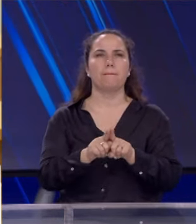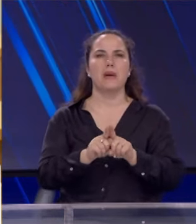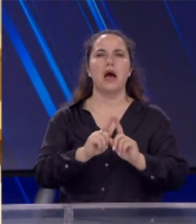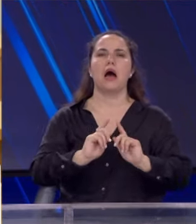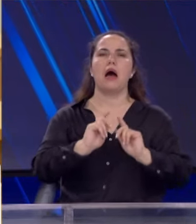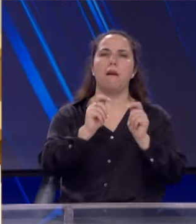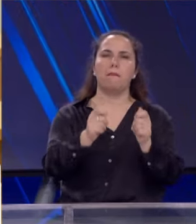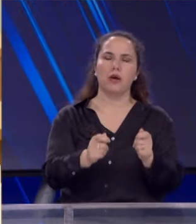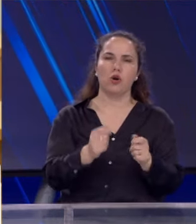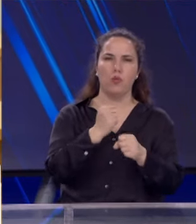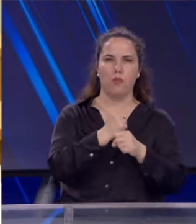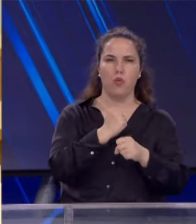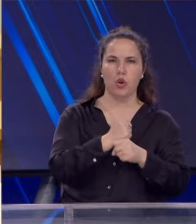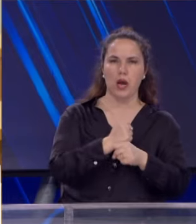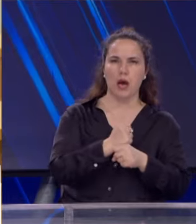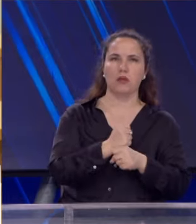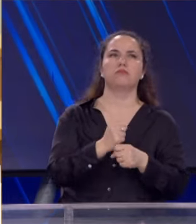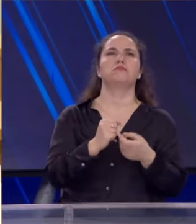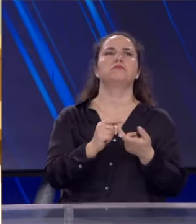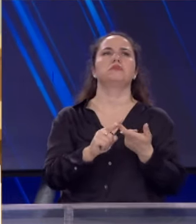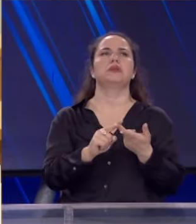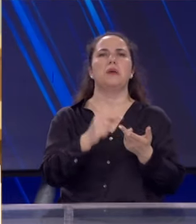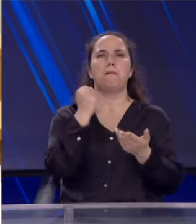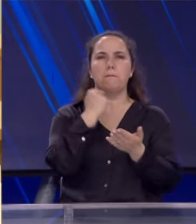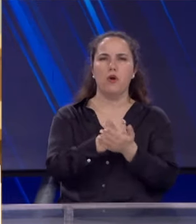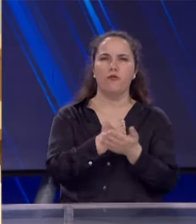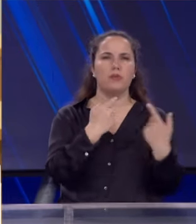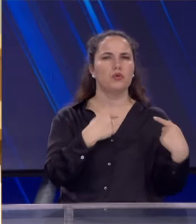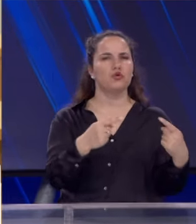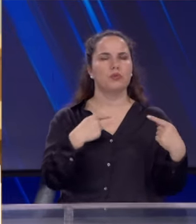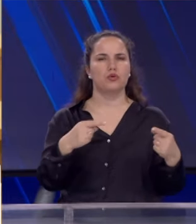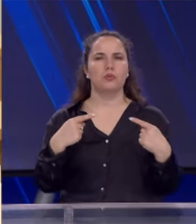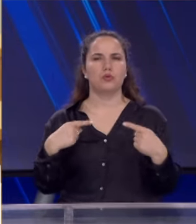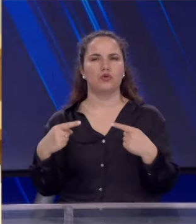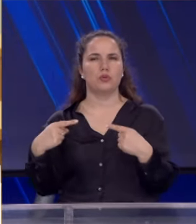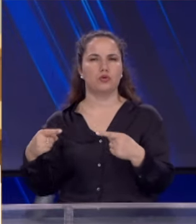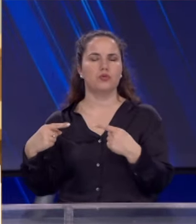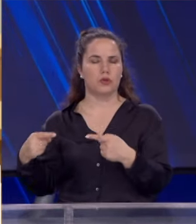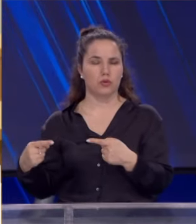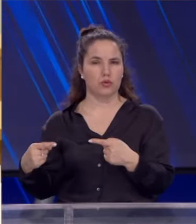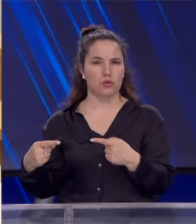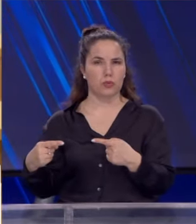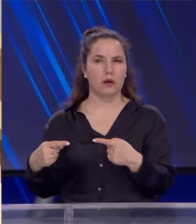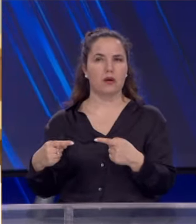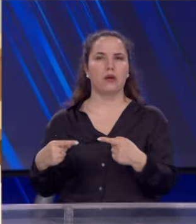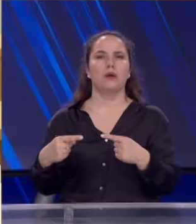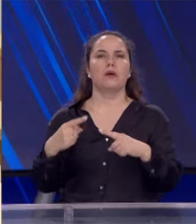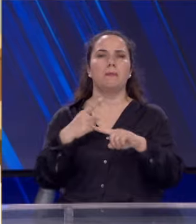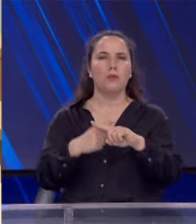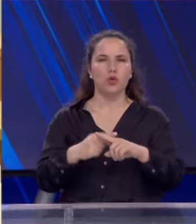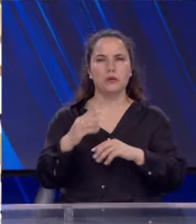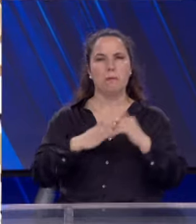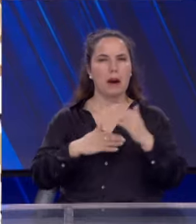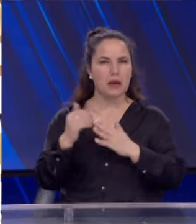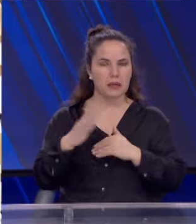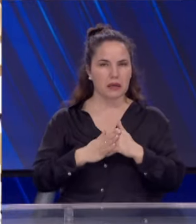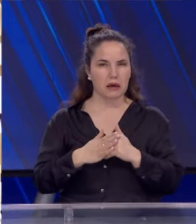aplikimeve, të viteve të provimeve të cilat duhet ata të hedhin për faktin e ndjekjes së stazhit dhe praktikës